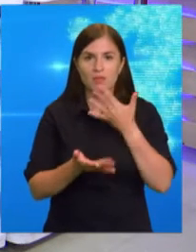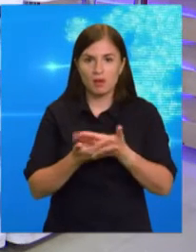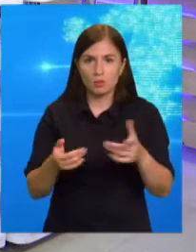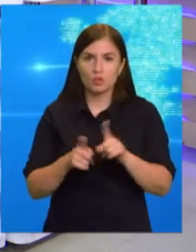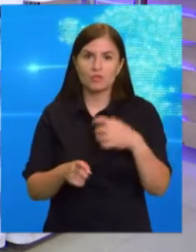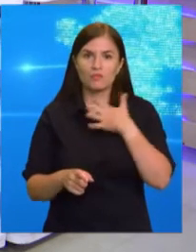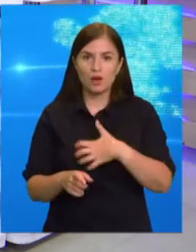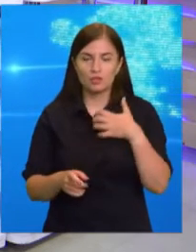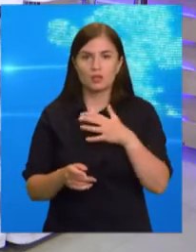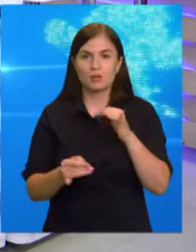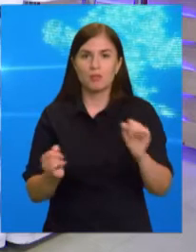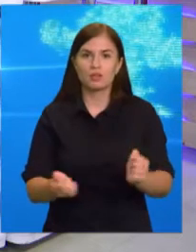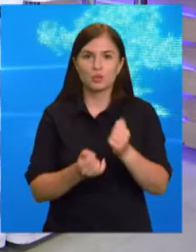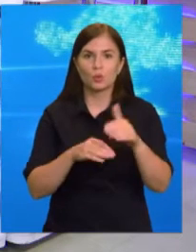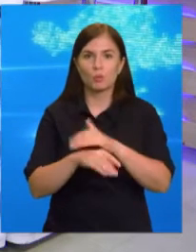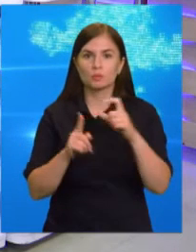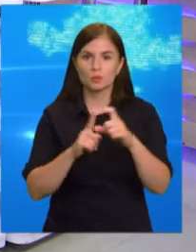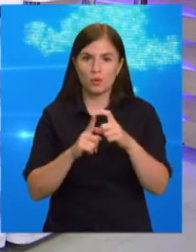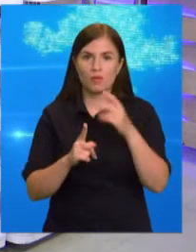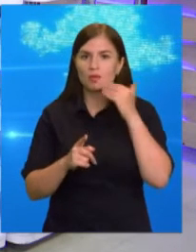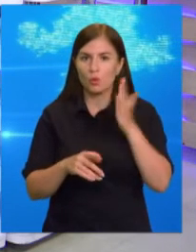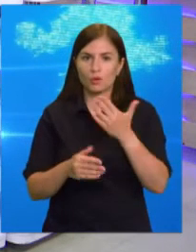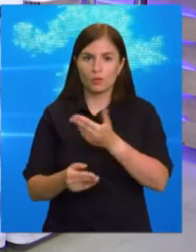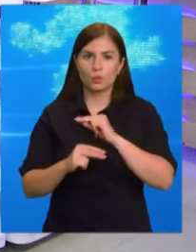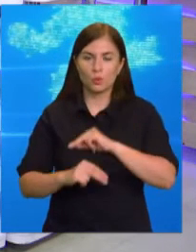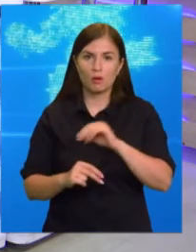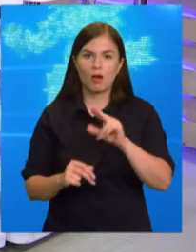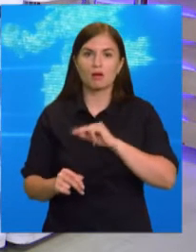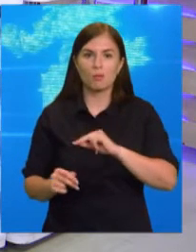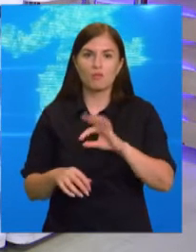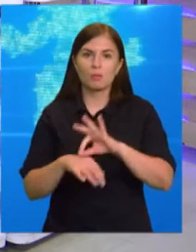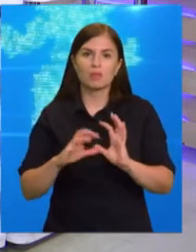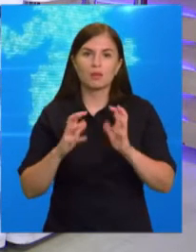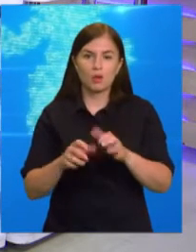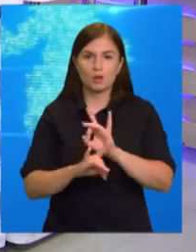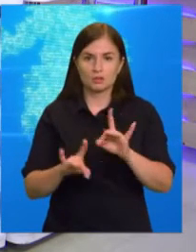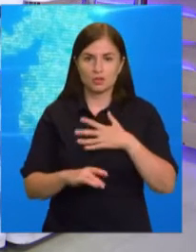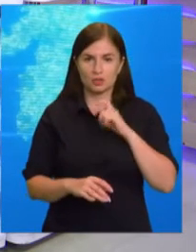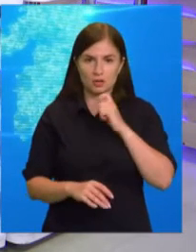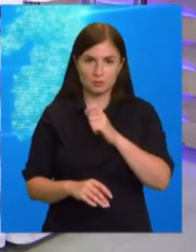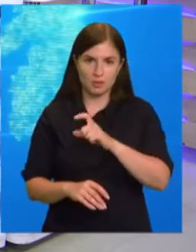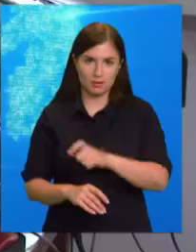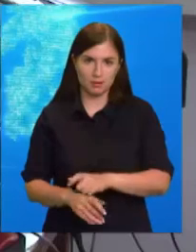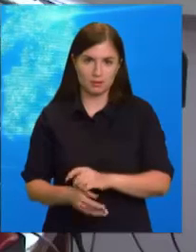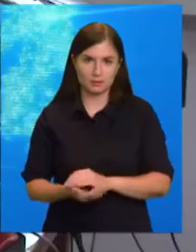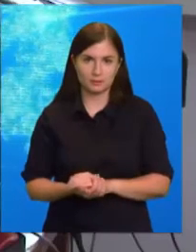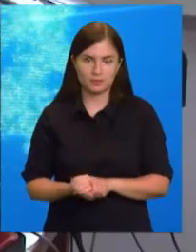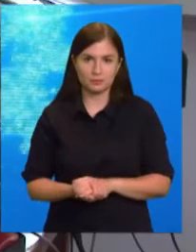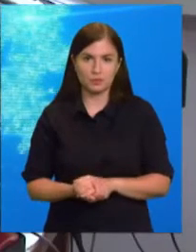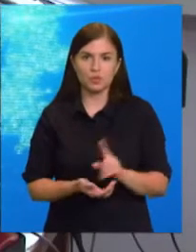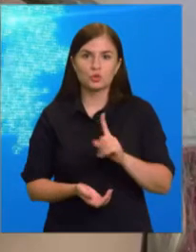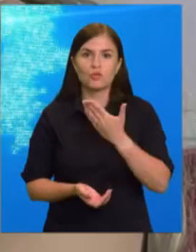важно, поддержат и добрым словом. О нелегком труде и о том, как работают в пандемию, расскажет Владислав Чухров. А что вы